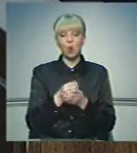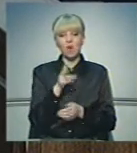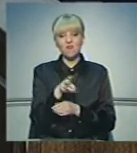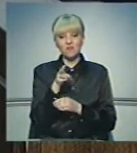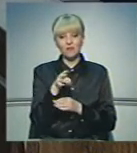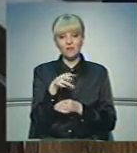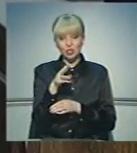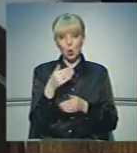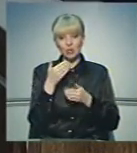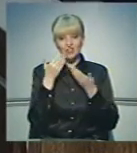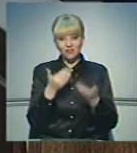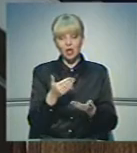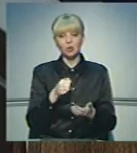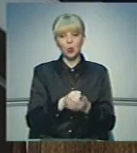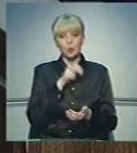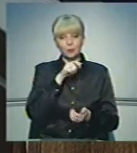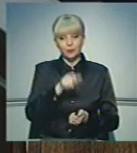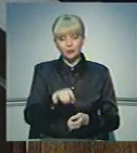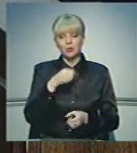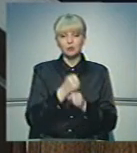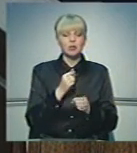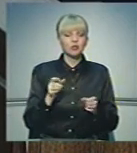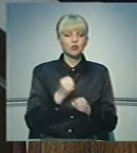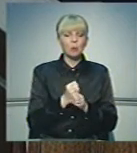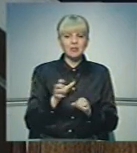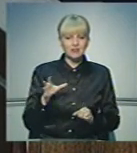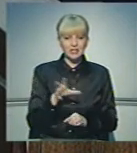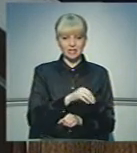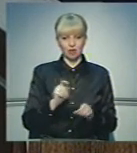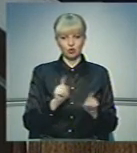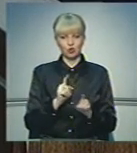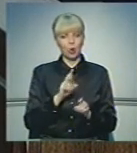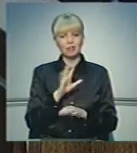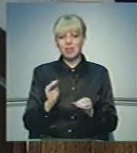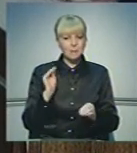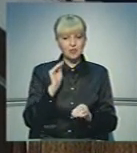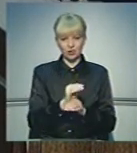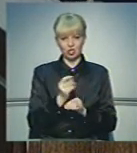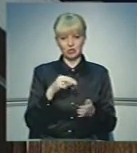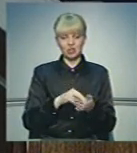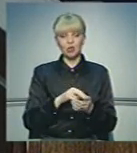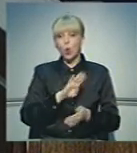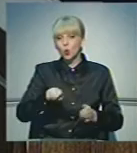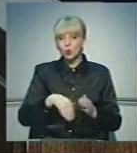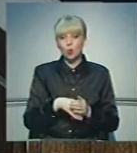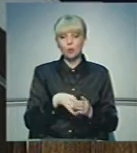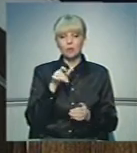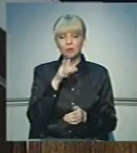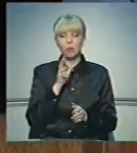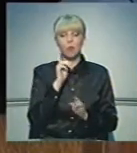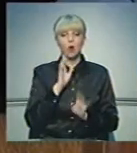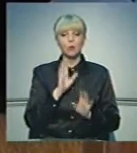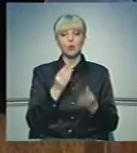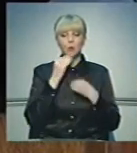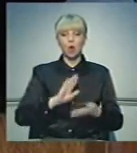відеозверненні до чернівчан заявили, що зробите все, щоб не підвищити тариф до тих пір, поки не будуть